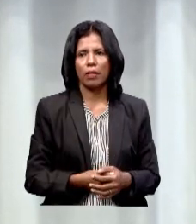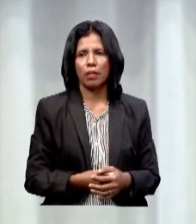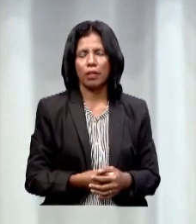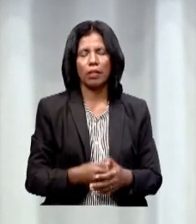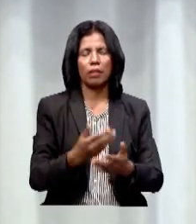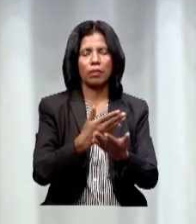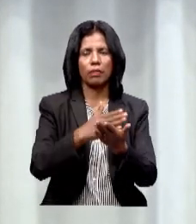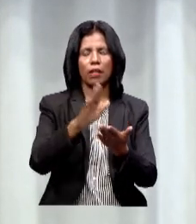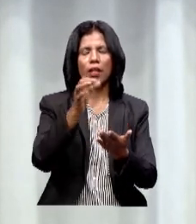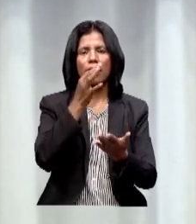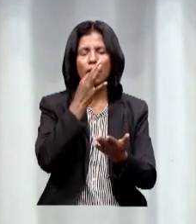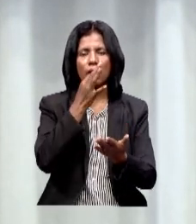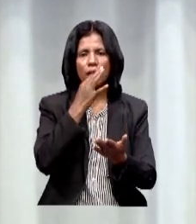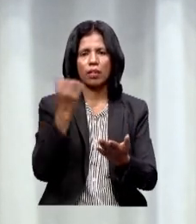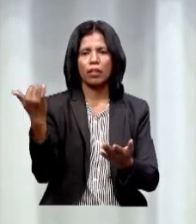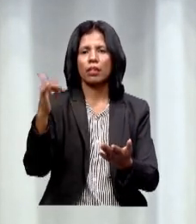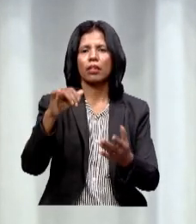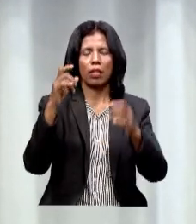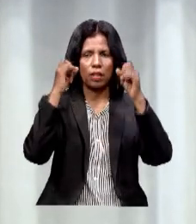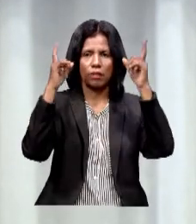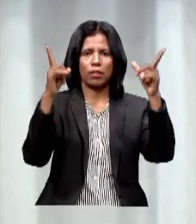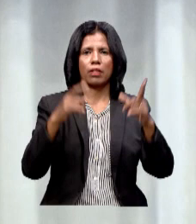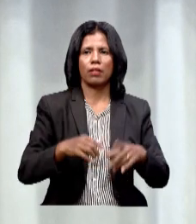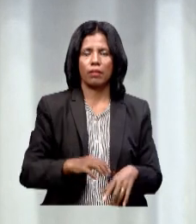Sesta básica Sirafona.